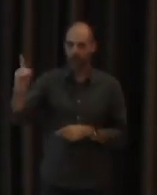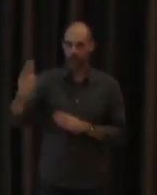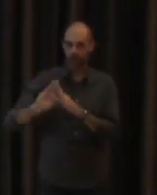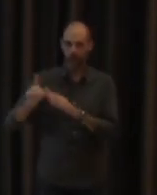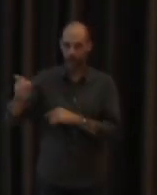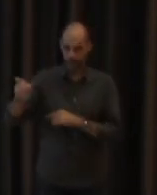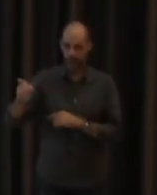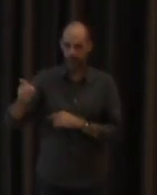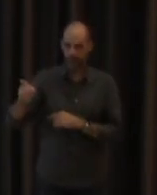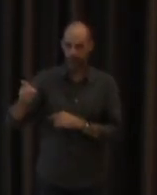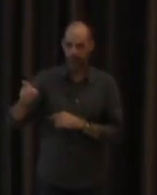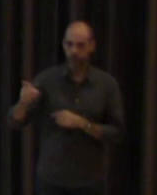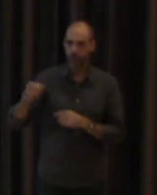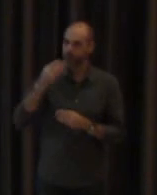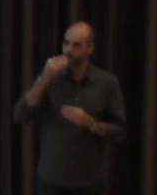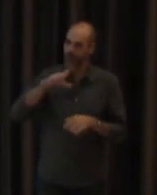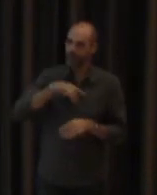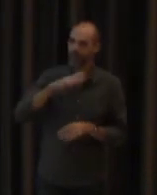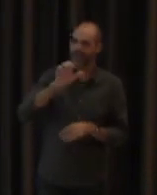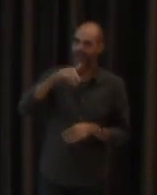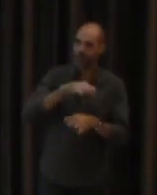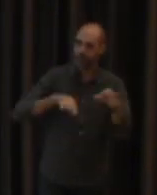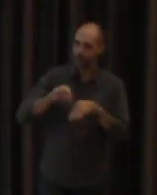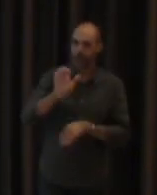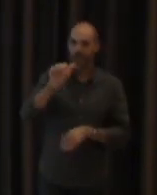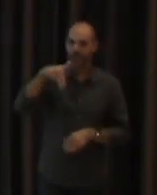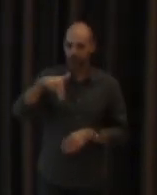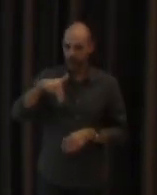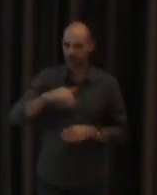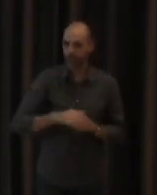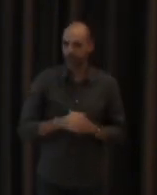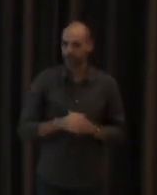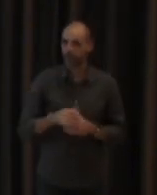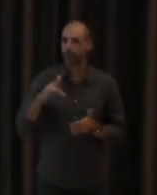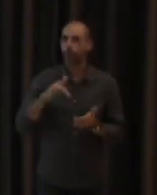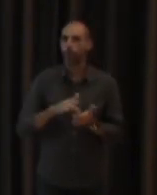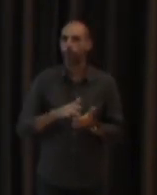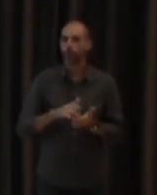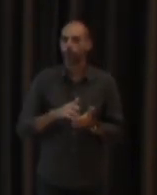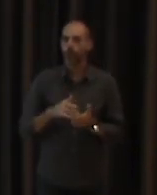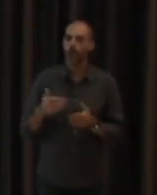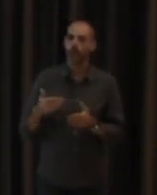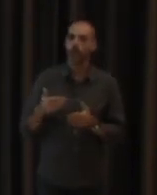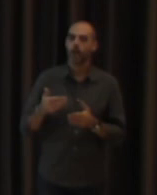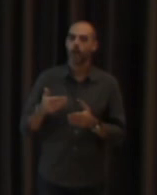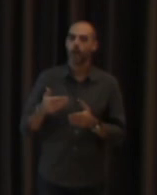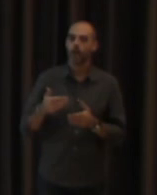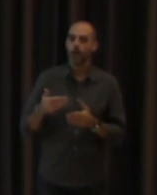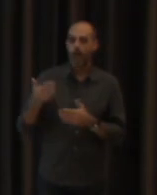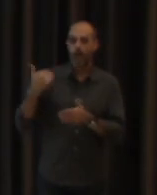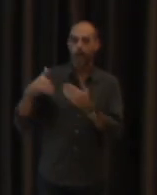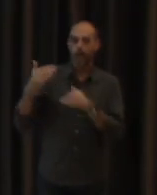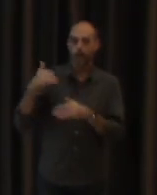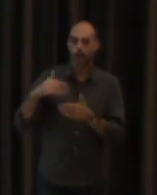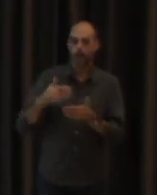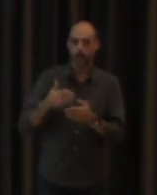el complement del nom i el representem per en. També passa semblantment en el cas de abans de prendre el medicament,